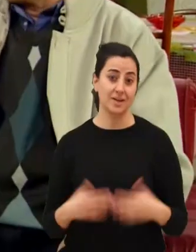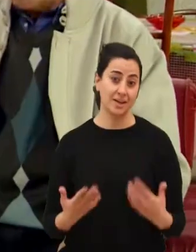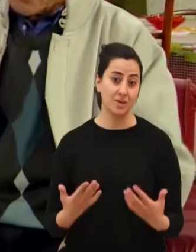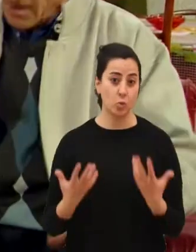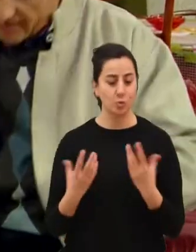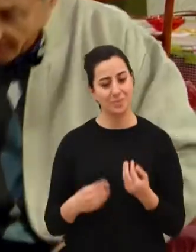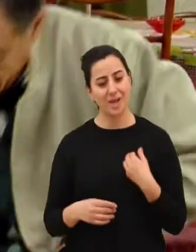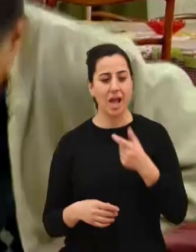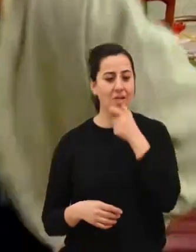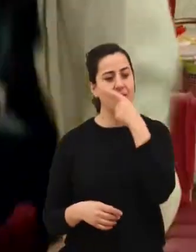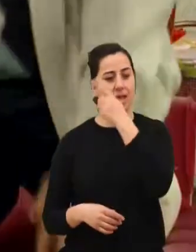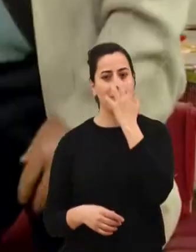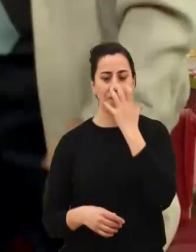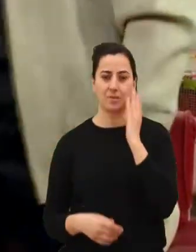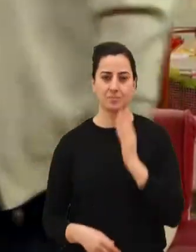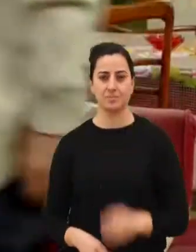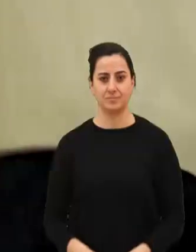O zaman ben kahvede beklerim.